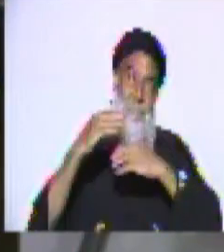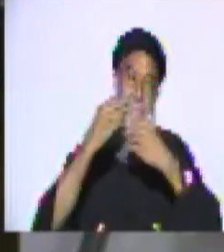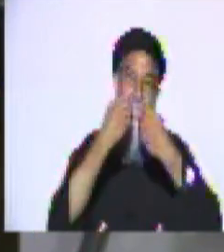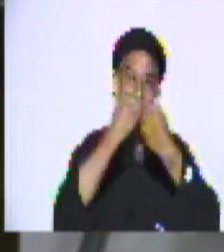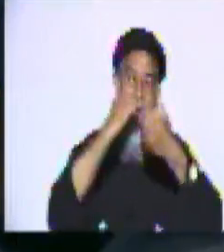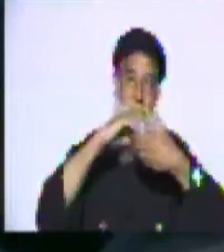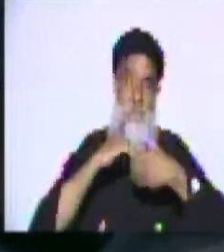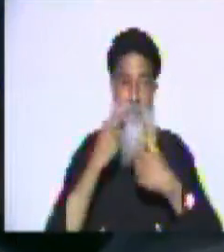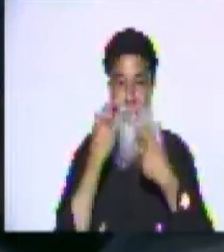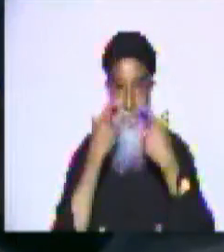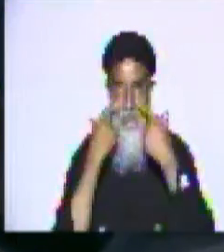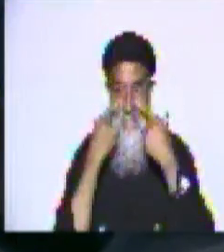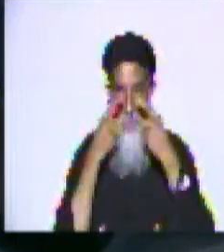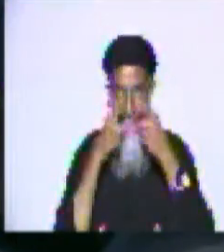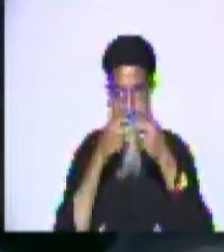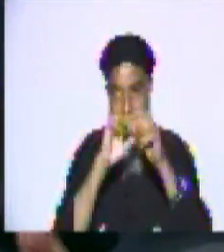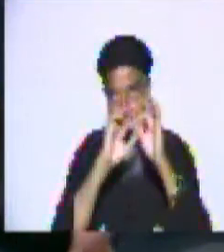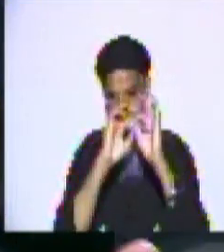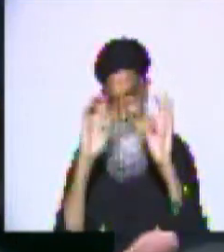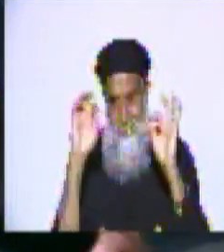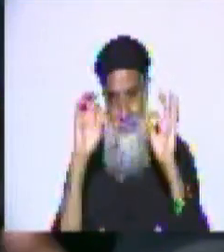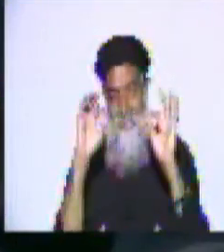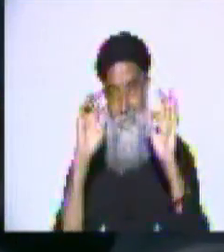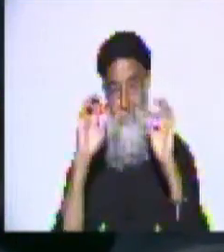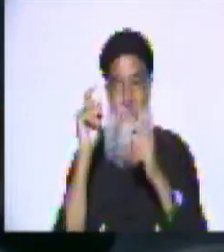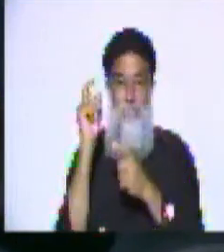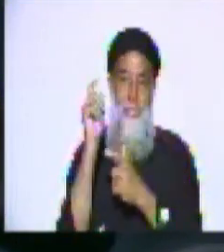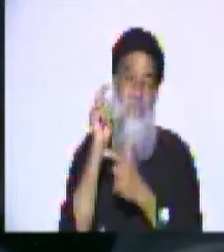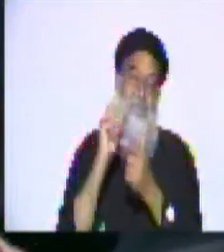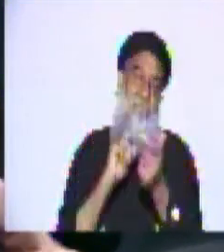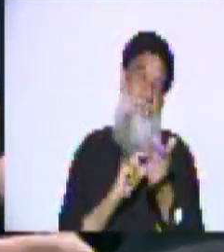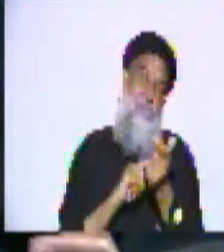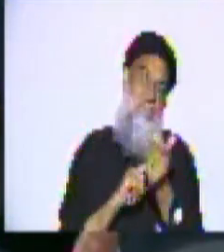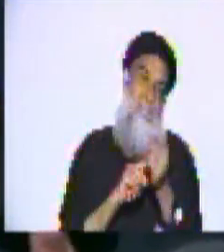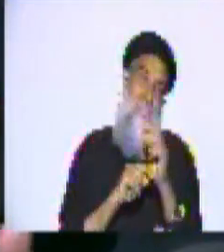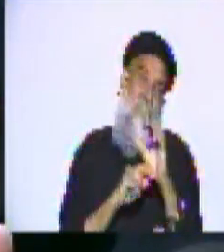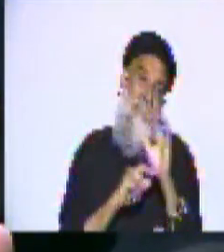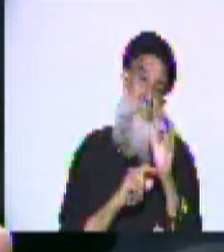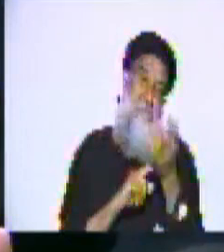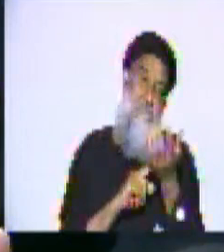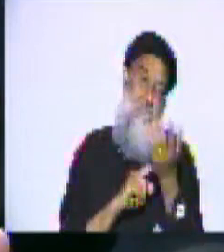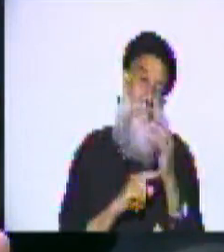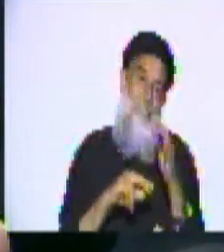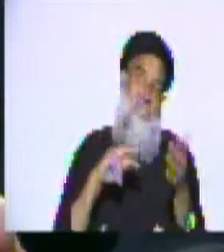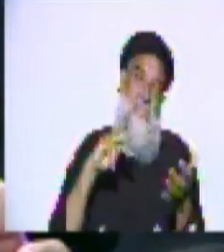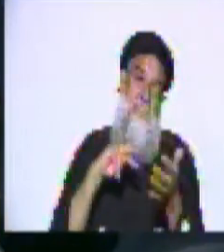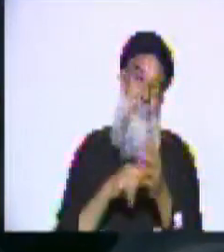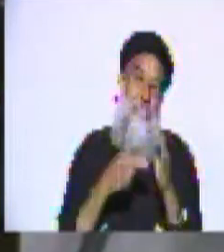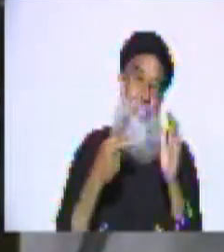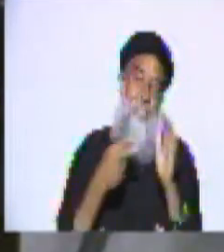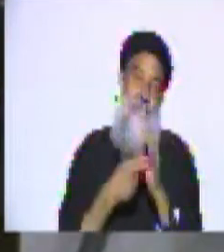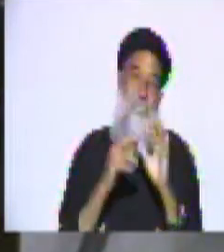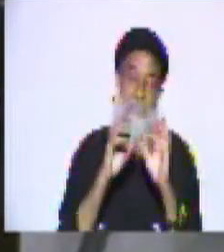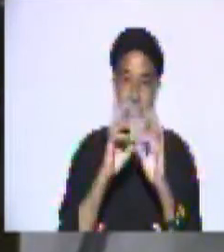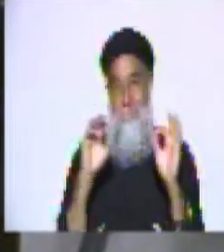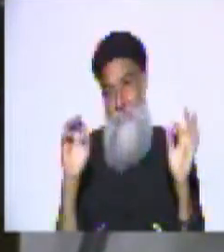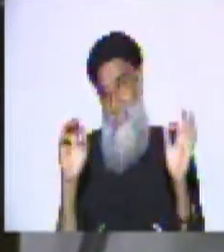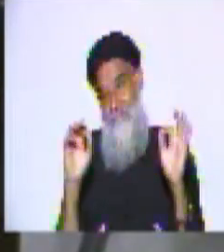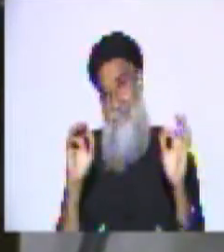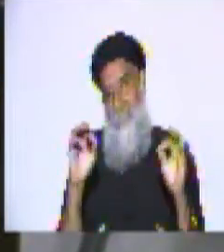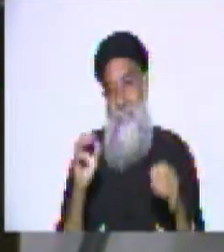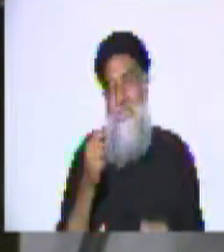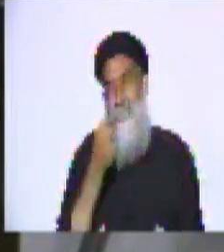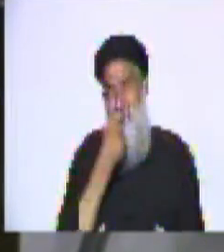يعني دي مقصودة. يعني السيد المسيح بيقول ممكن كلنا نعمل، يعني حتى لو فينا نوع من أنواع